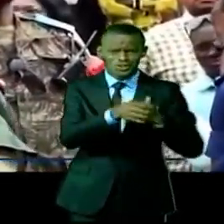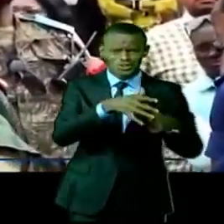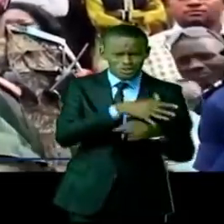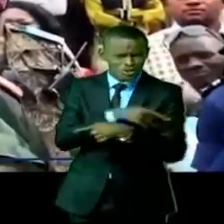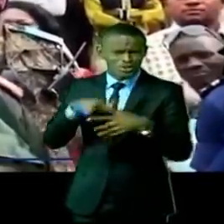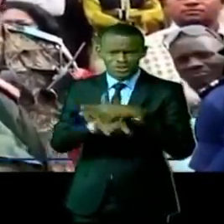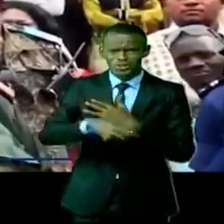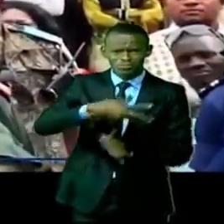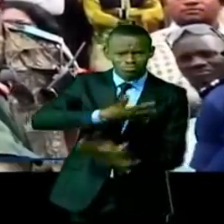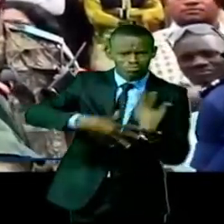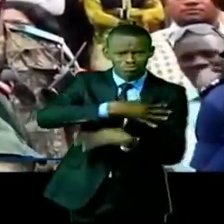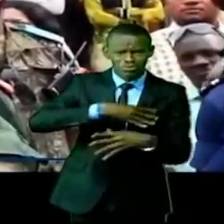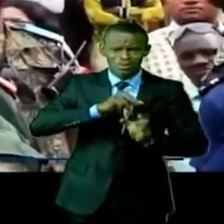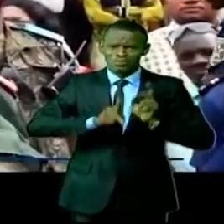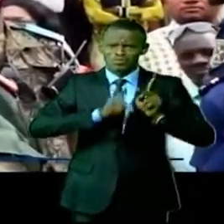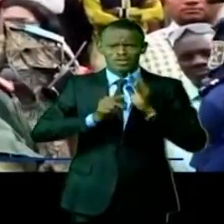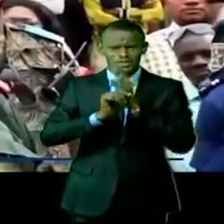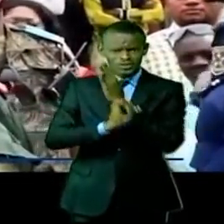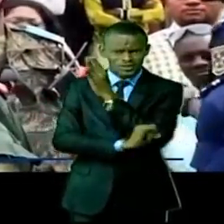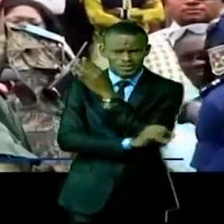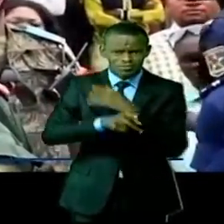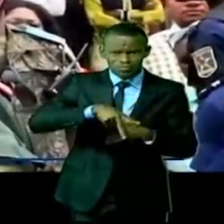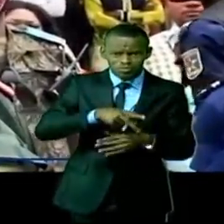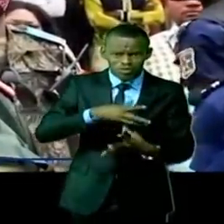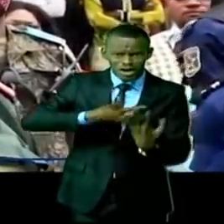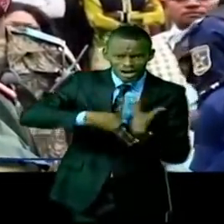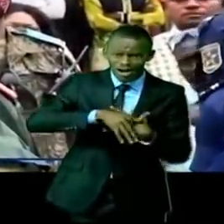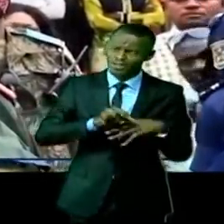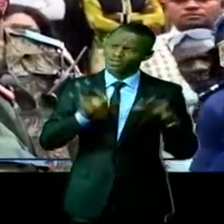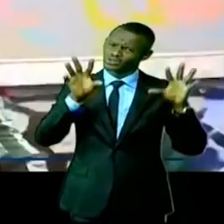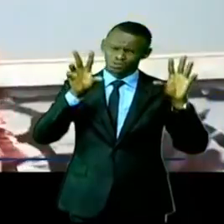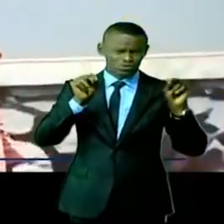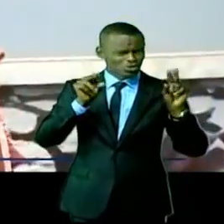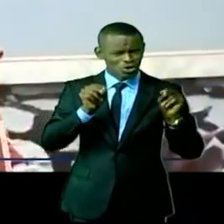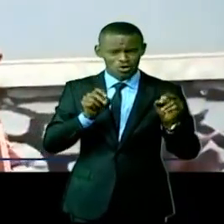degré d'attrition que cette arme peut causer.